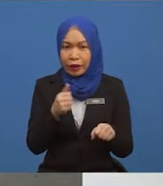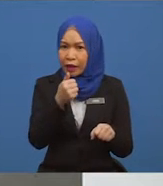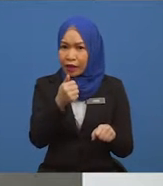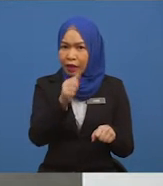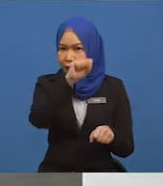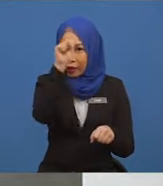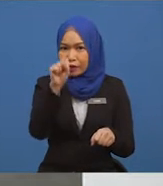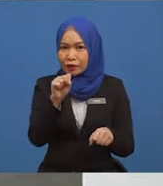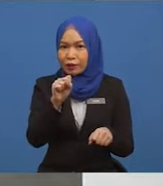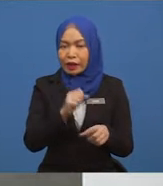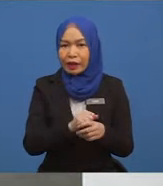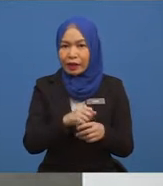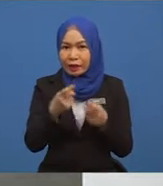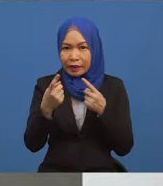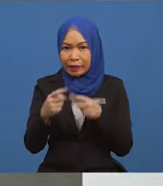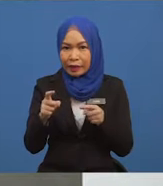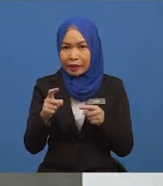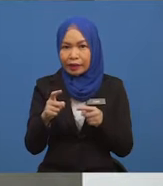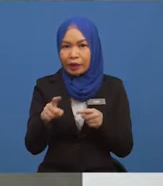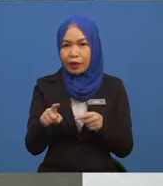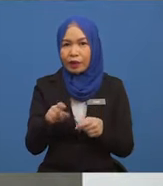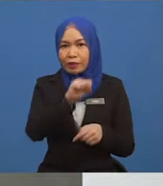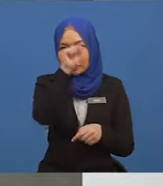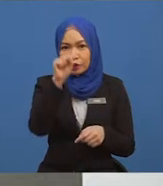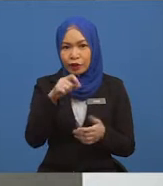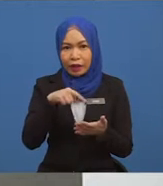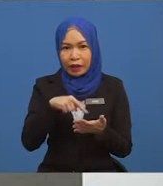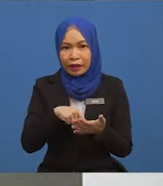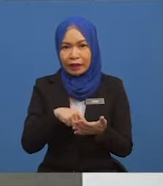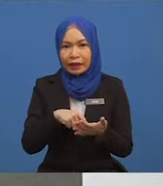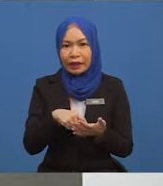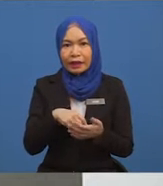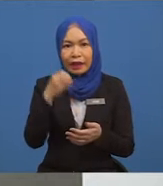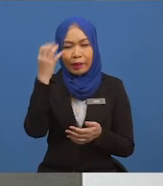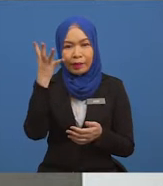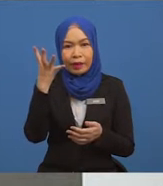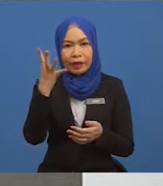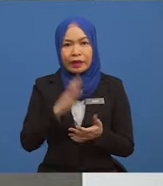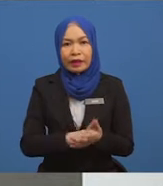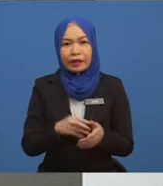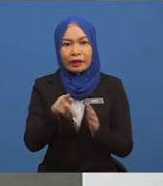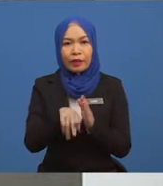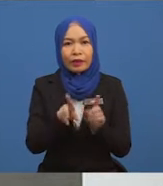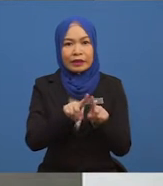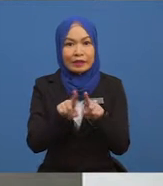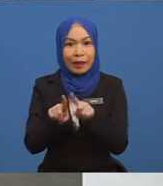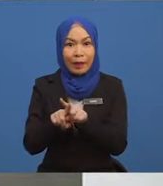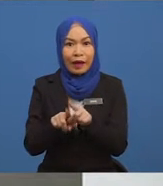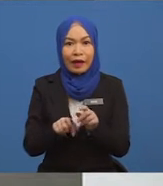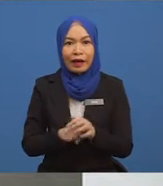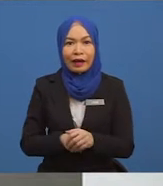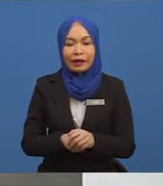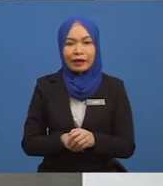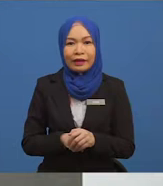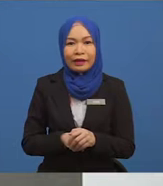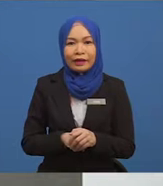satu lagi persamaan di antara respirasi aerob dengan fermentasi? Ada